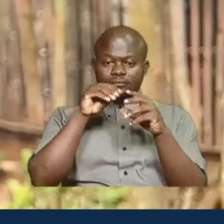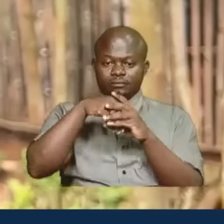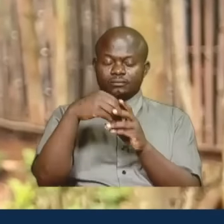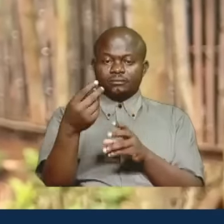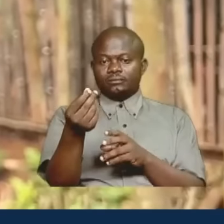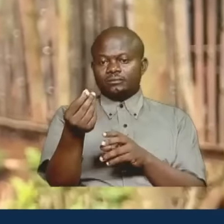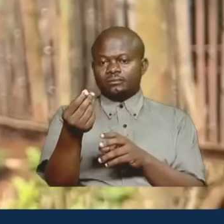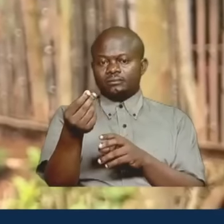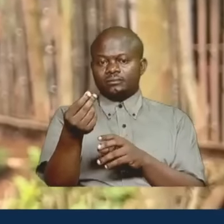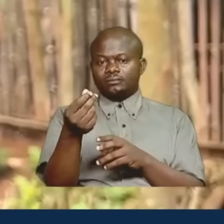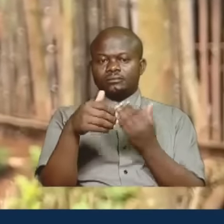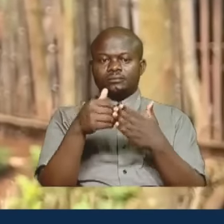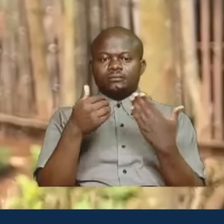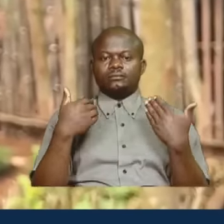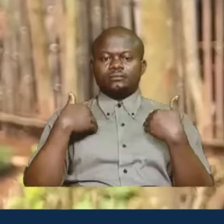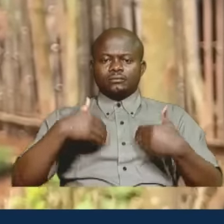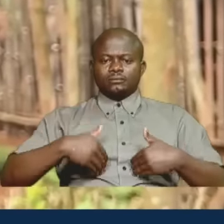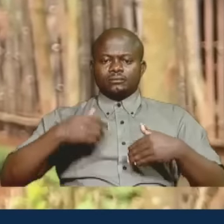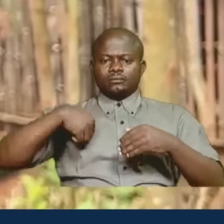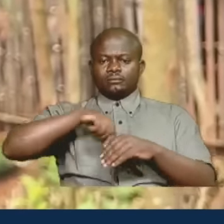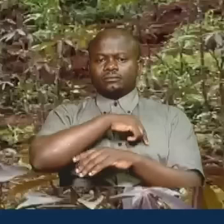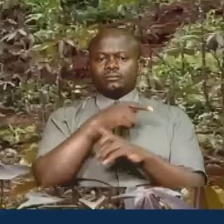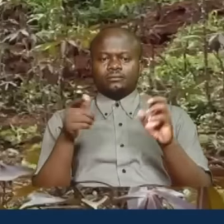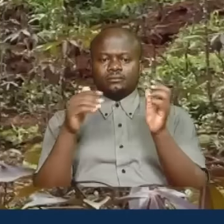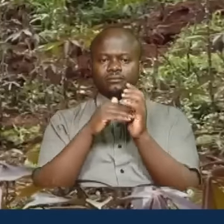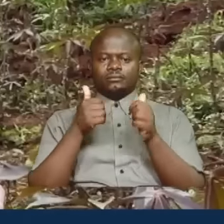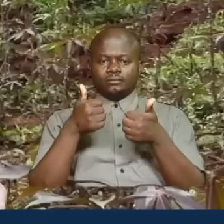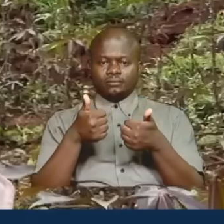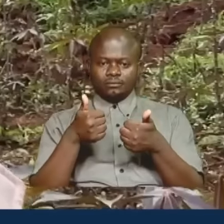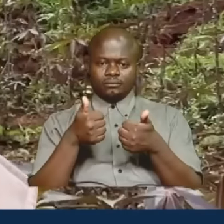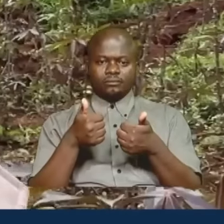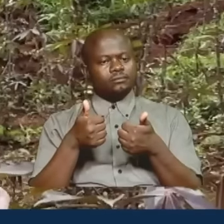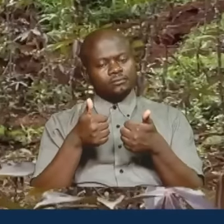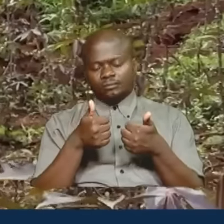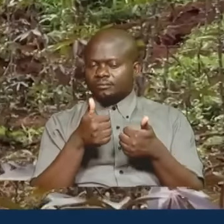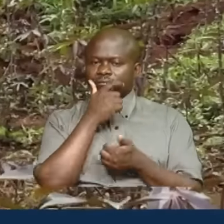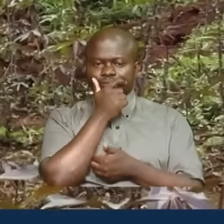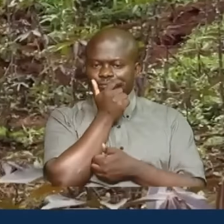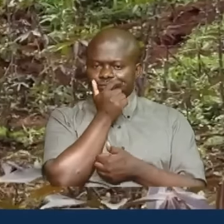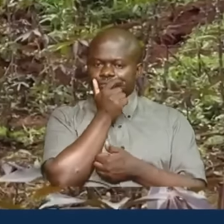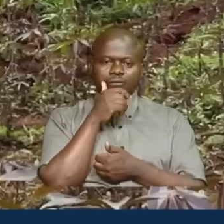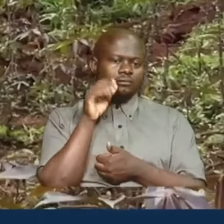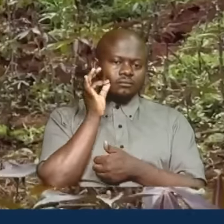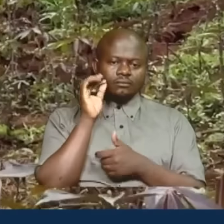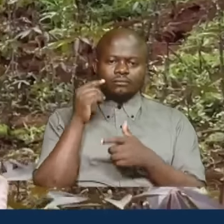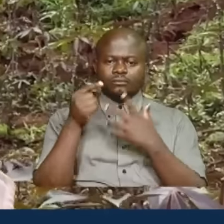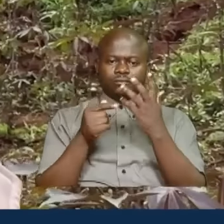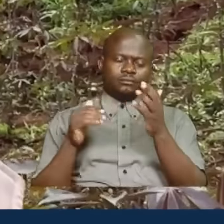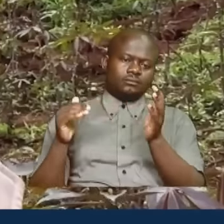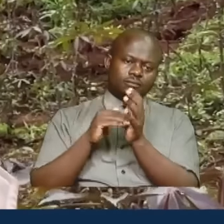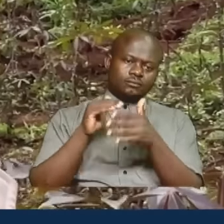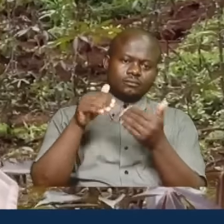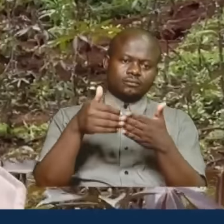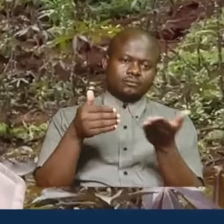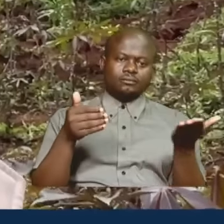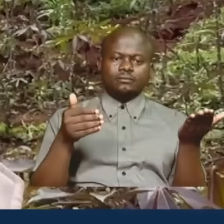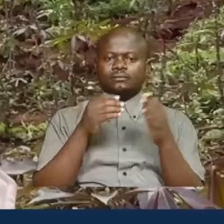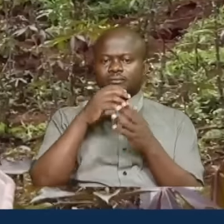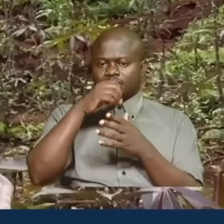n'amafaranga n'imibiri yacu ikongera ikagubwa neza. Yo imbuto zirimo rero nabonye nkaziriya ndimu